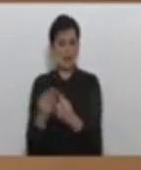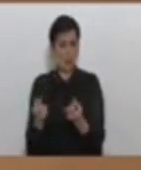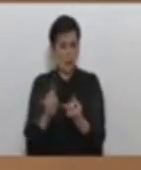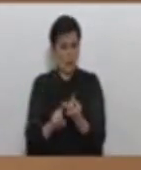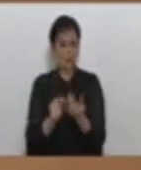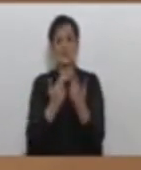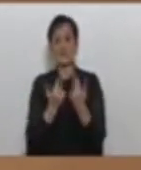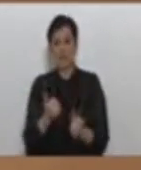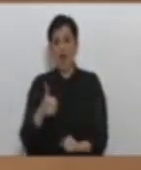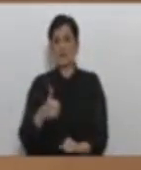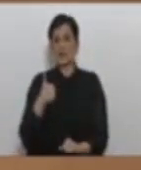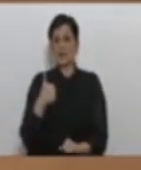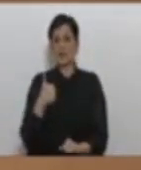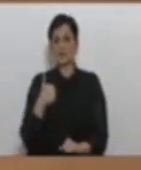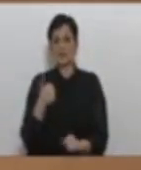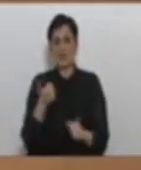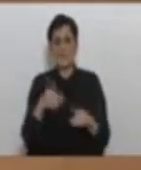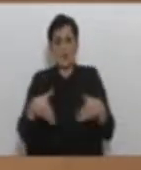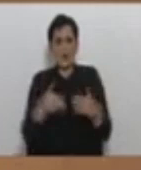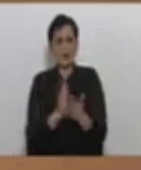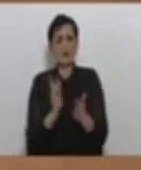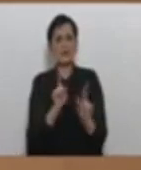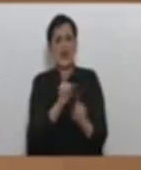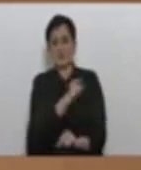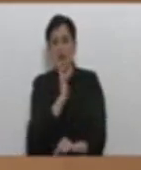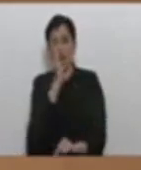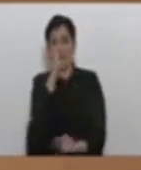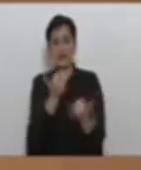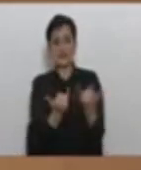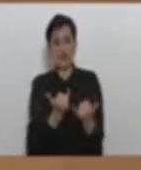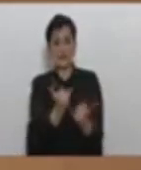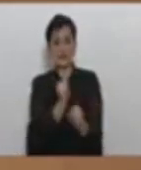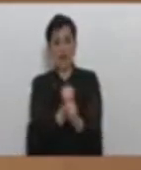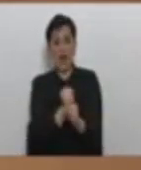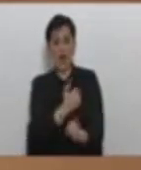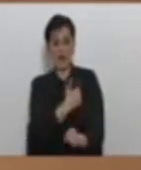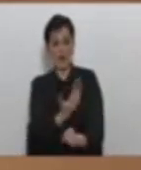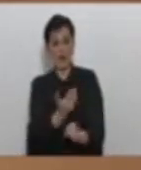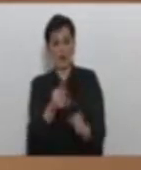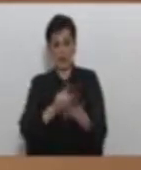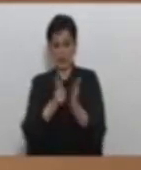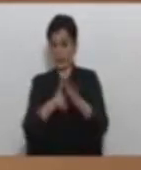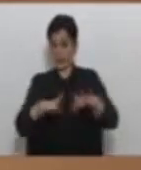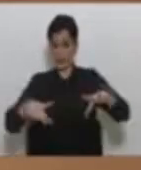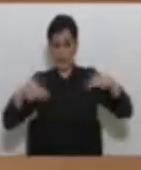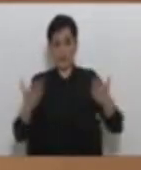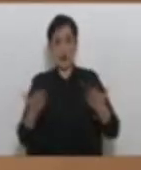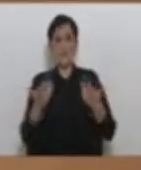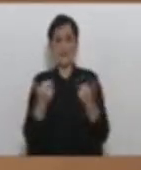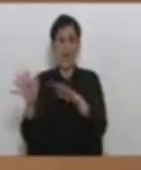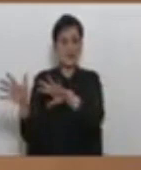და ღირსების აღრად მიმაჩნია ის, რასაც აპირებს, რომ დღეს გააკეთოთ აქ ამ დარბაზში და